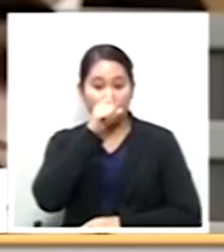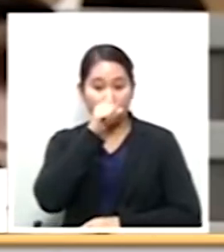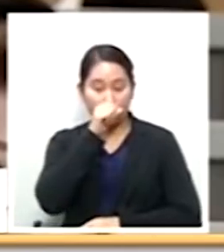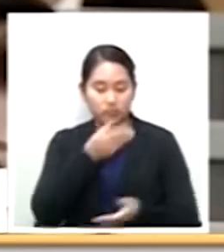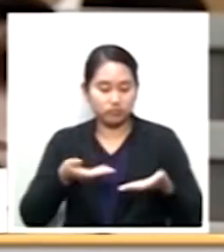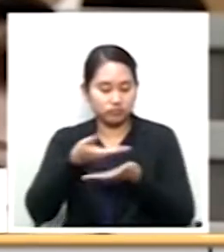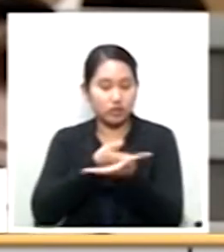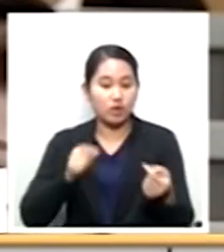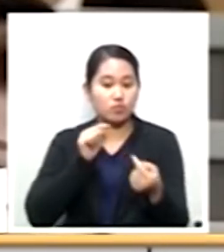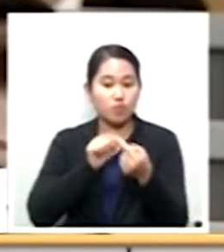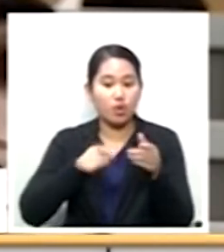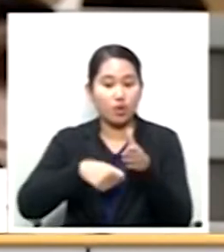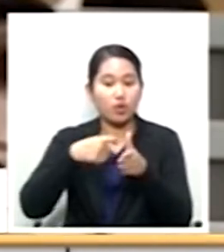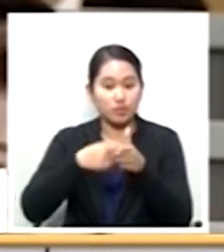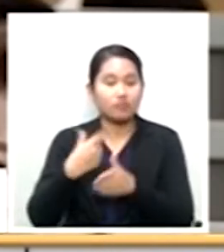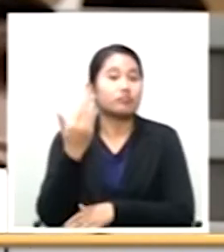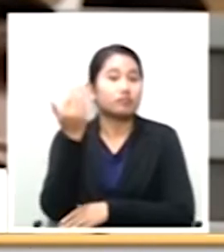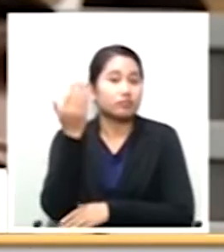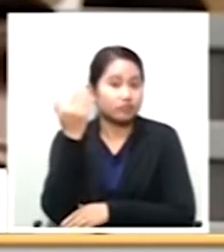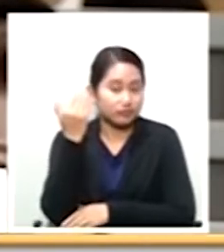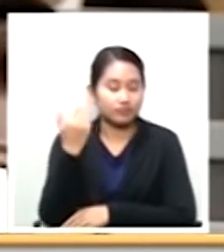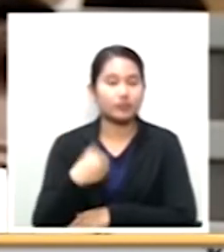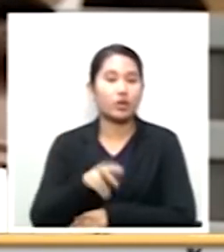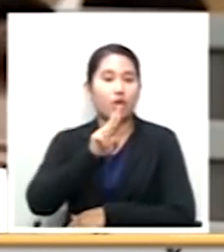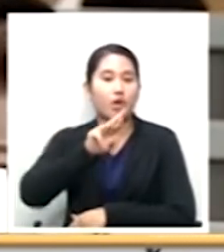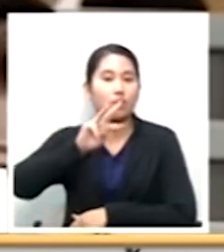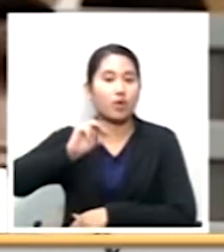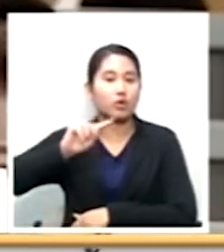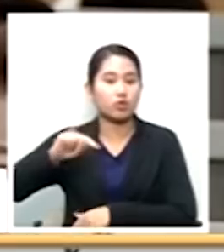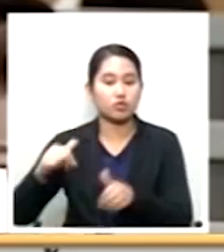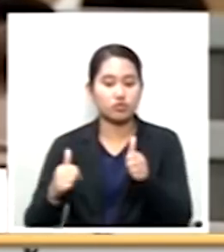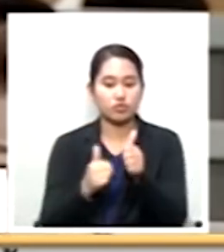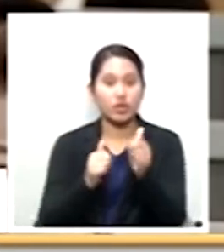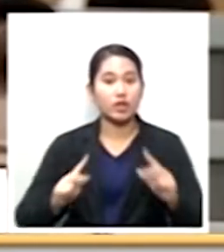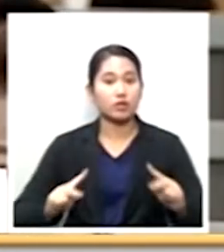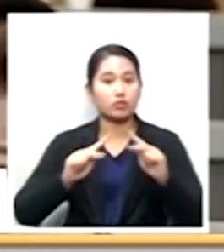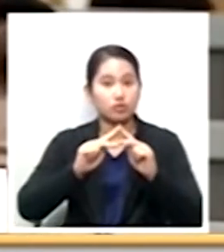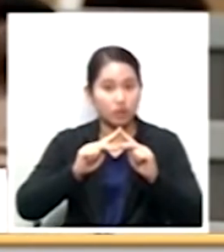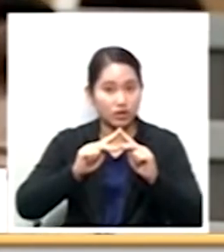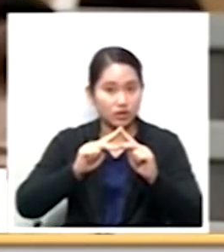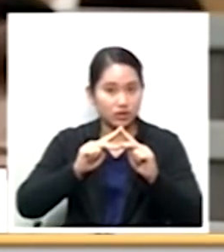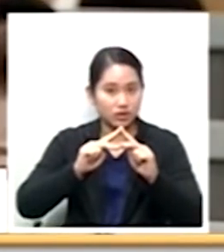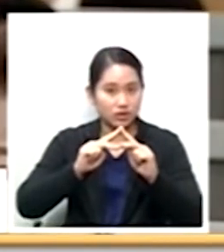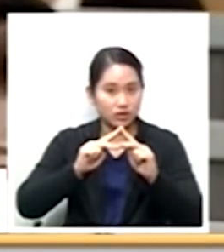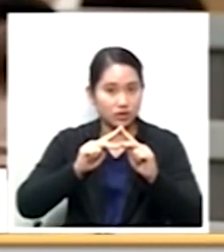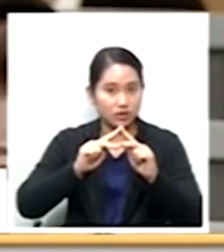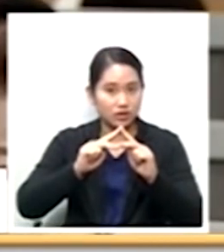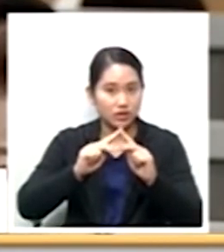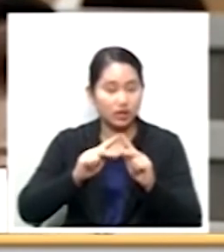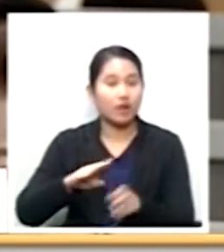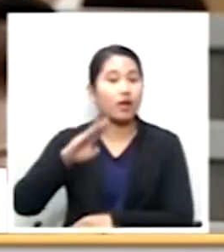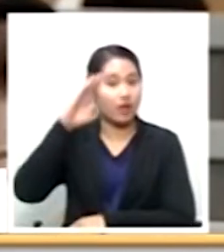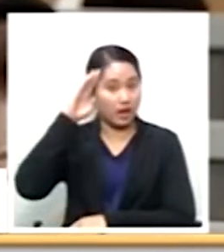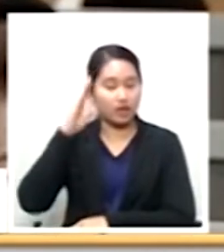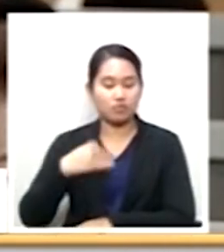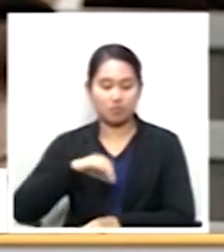การตราพระราชกำหนดเมื่อสักครู่ท่านรัฐมนตรีช่วยว่าการกระทรวงกลาโหมได้อภิปรายถึงเหตุผลในการ